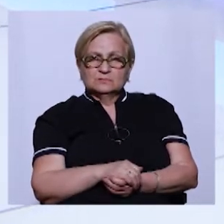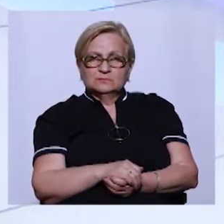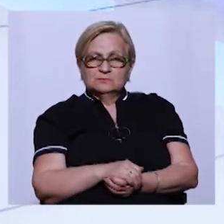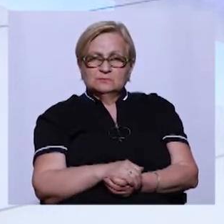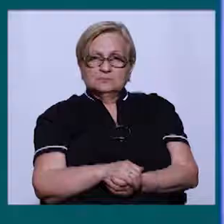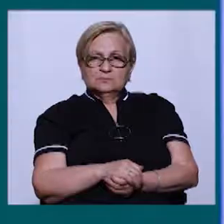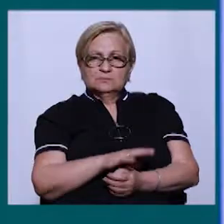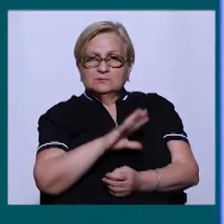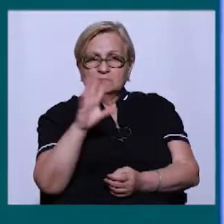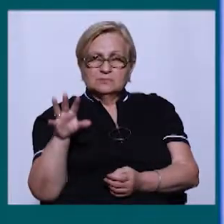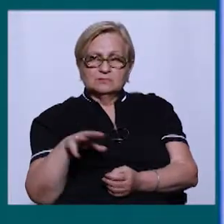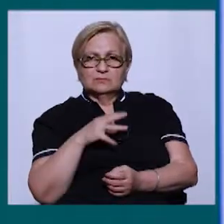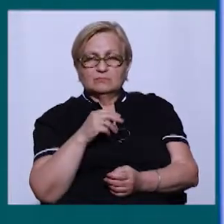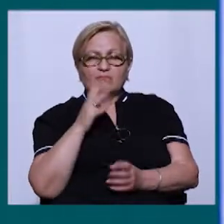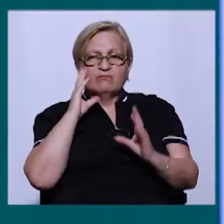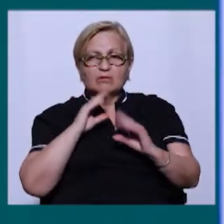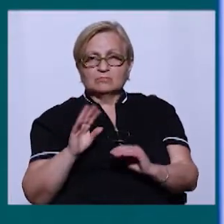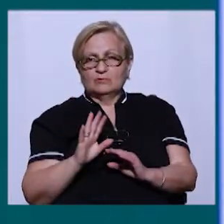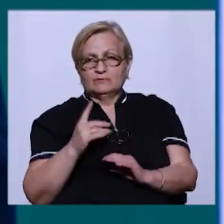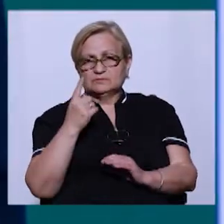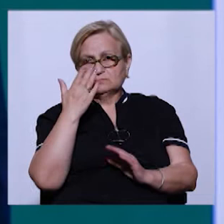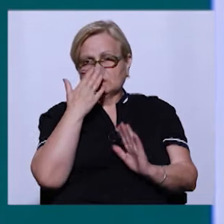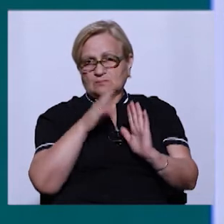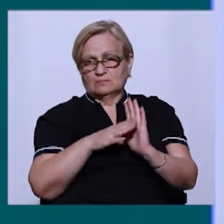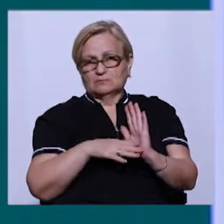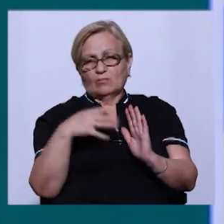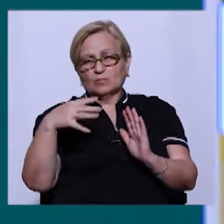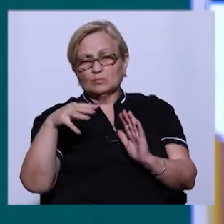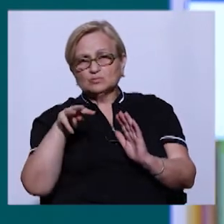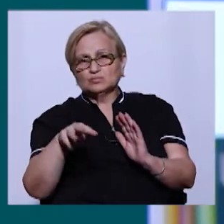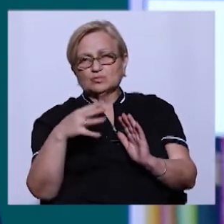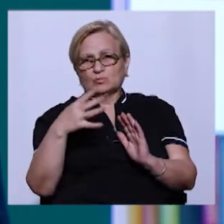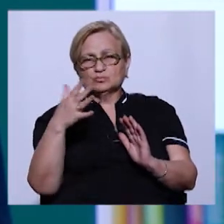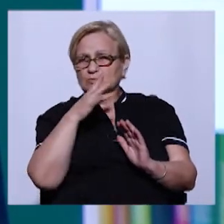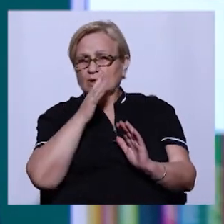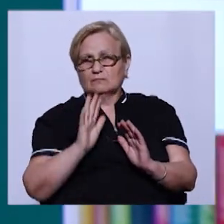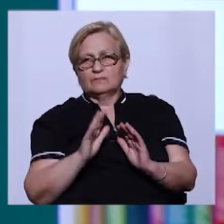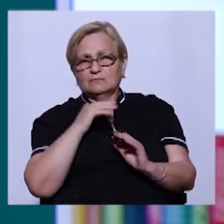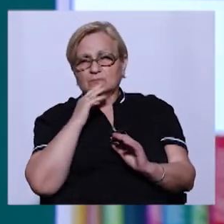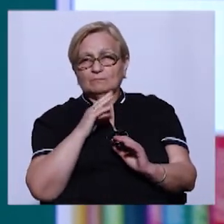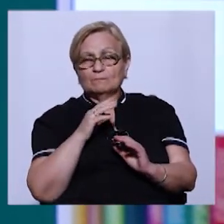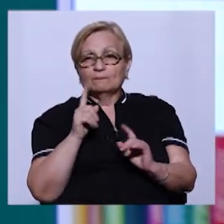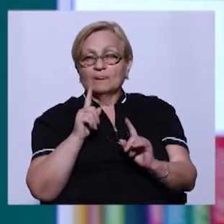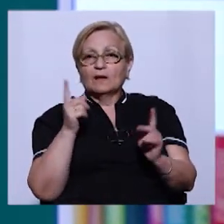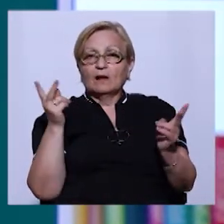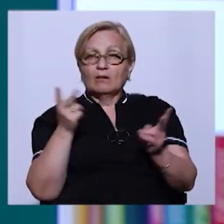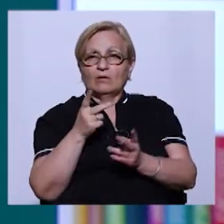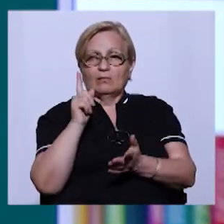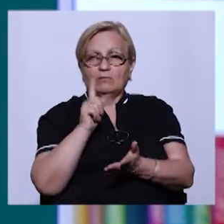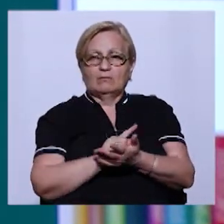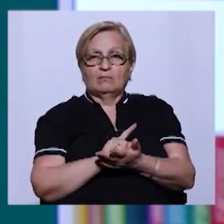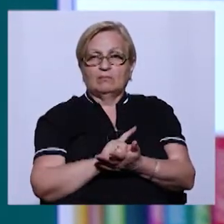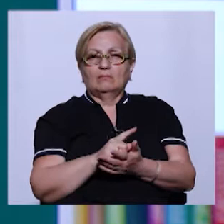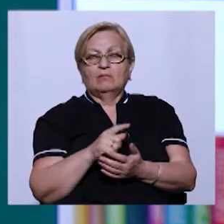და 45-იანი, ყველაფრის თქმას ვერ მოასწრებ. მაგრამ ვცდილობთ ის აუცილებელი ვთქვათ, რომელიც იქნება წინაპირობა